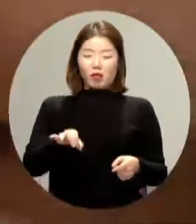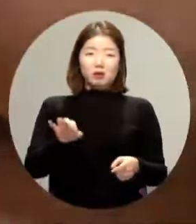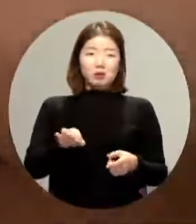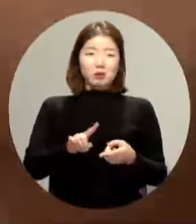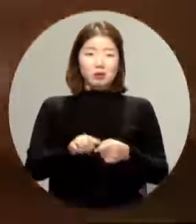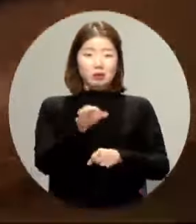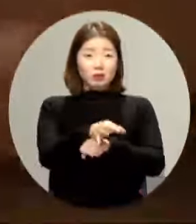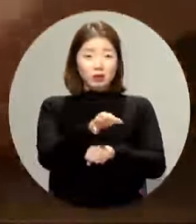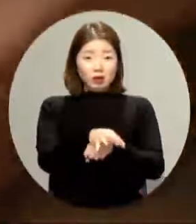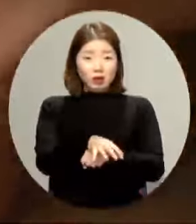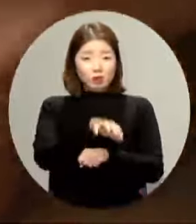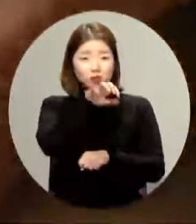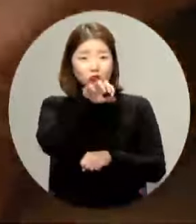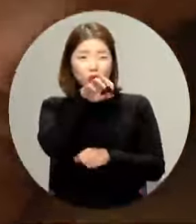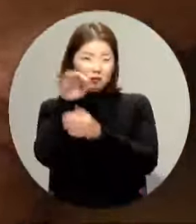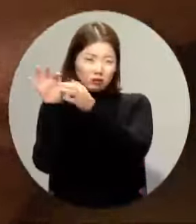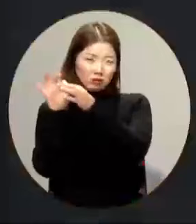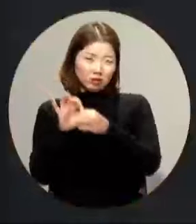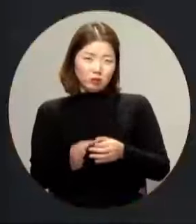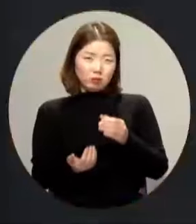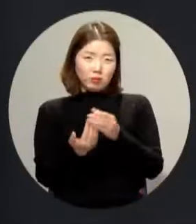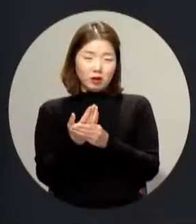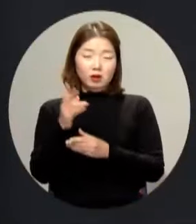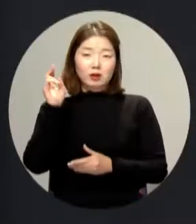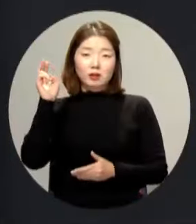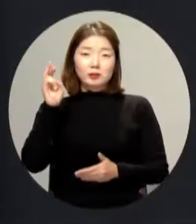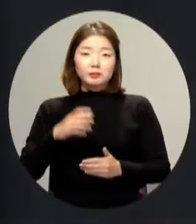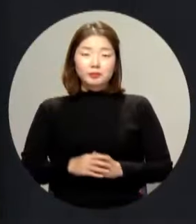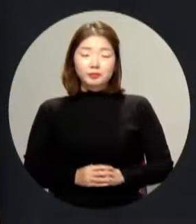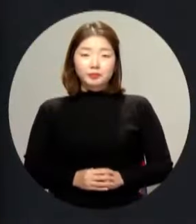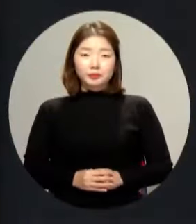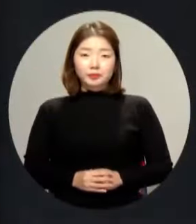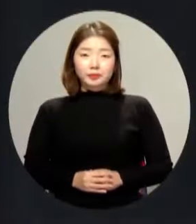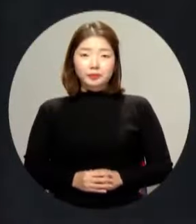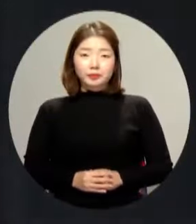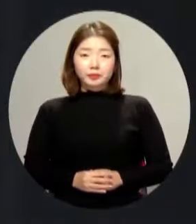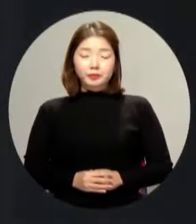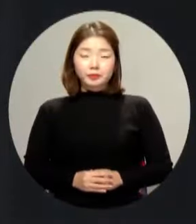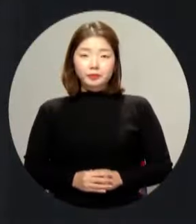전기장판을 구매했다는 소비자 불만은 계속될 전망입니다. MBC 뉴스 박혜진입니다.